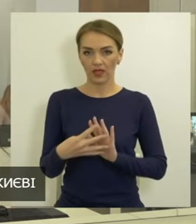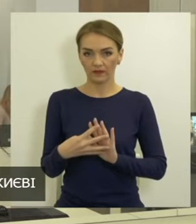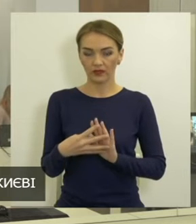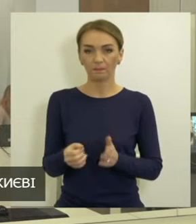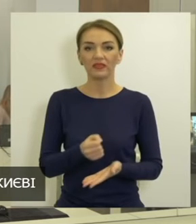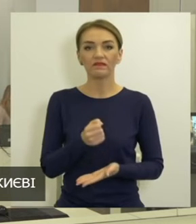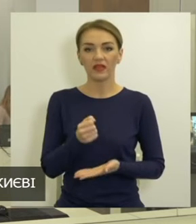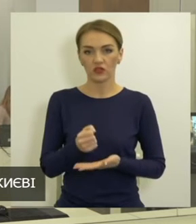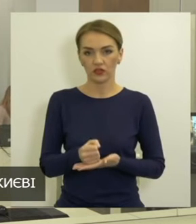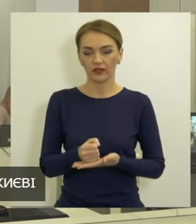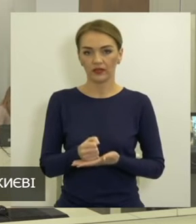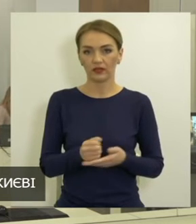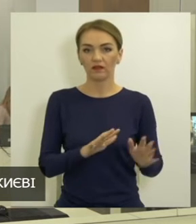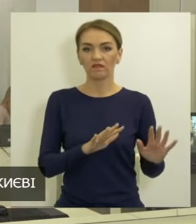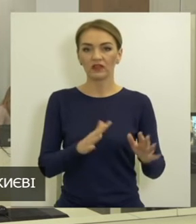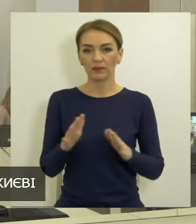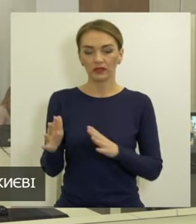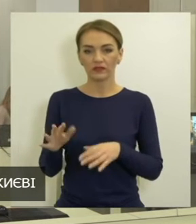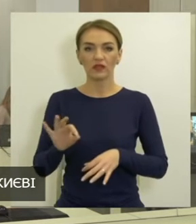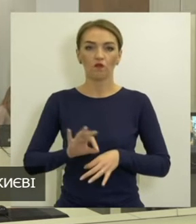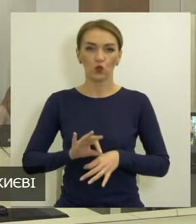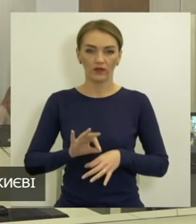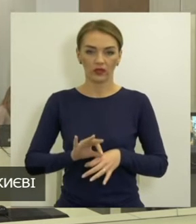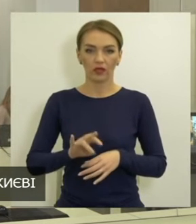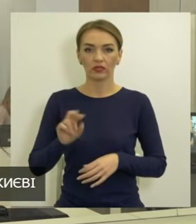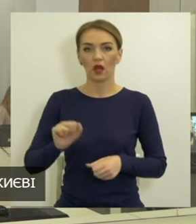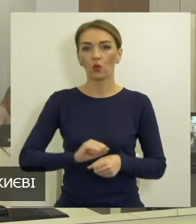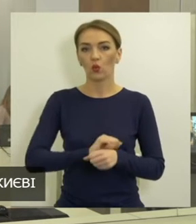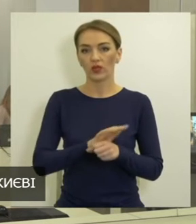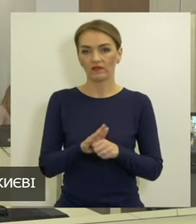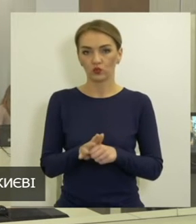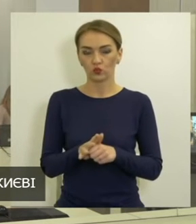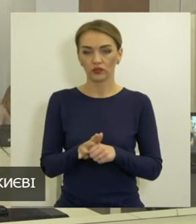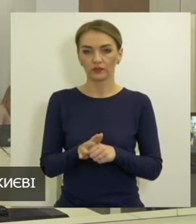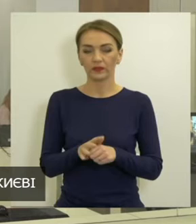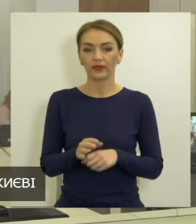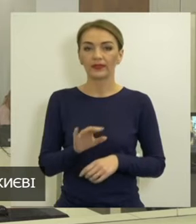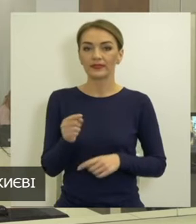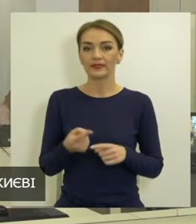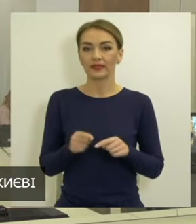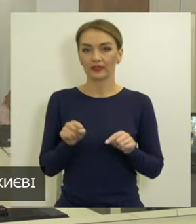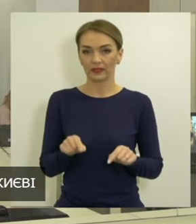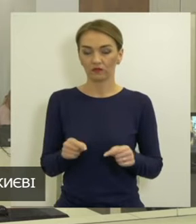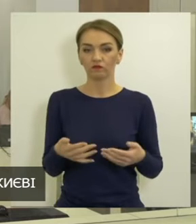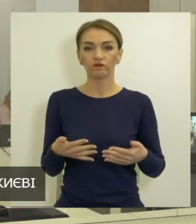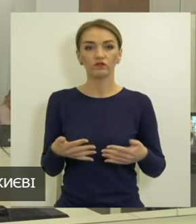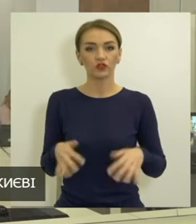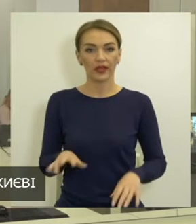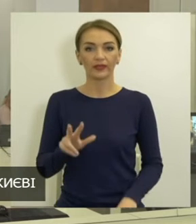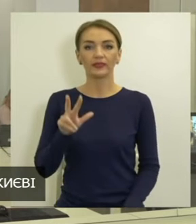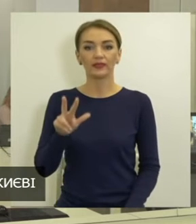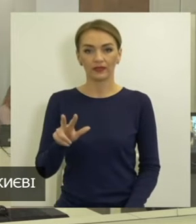189 підтверджених випадків захворювання на коронавірус. З них вже